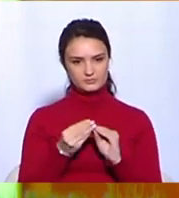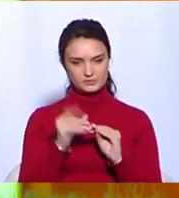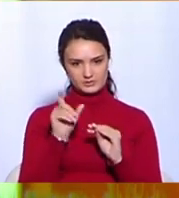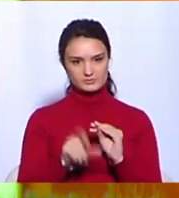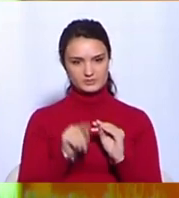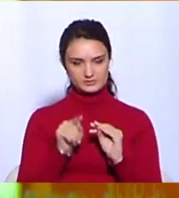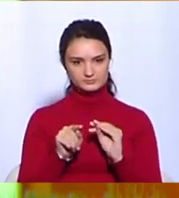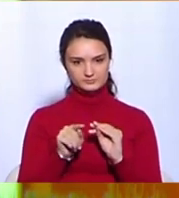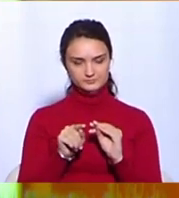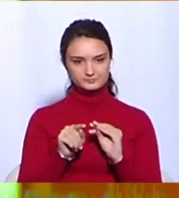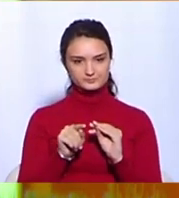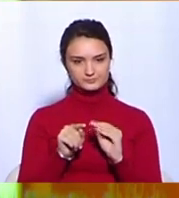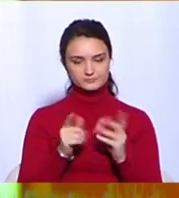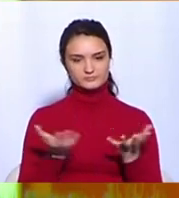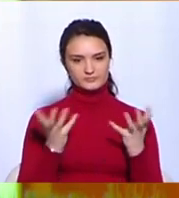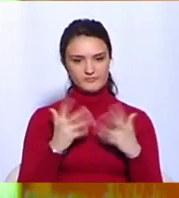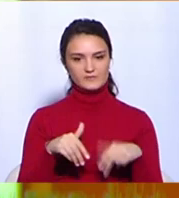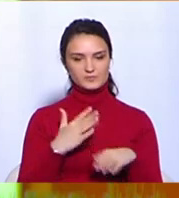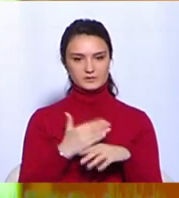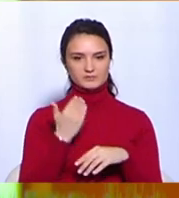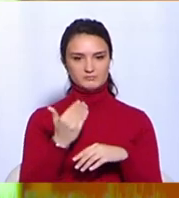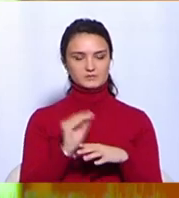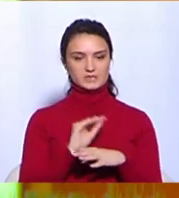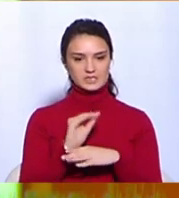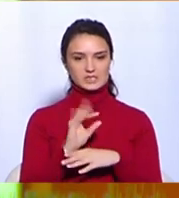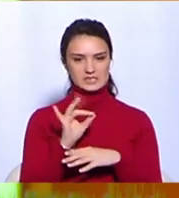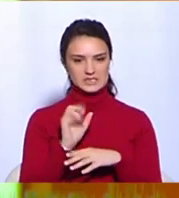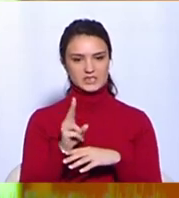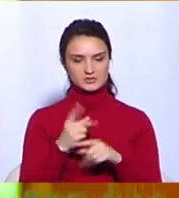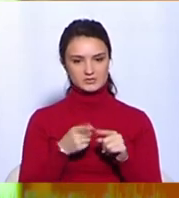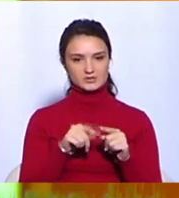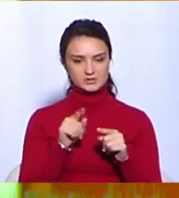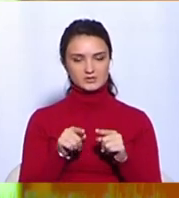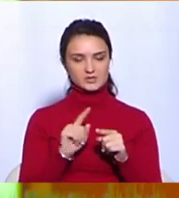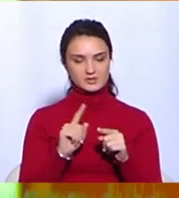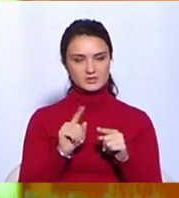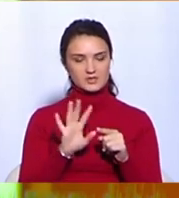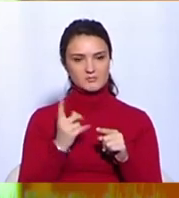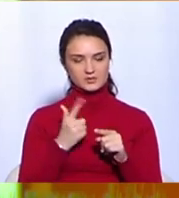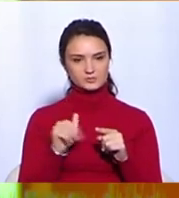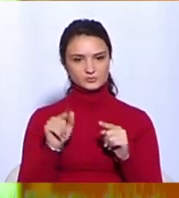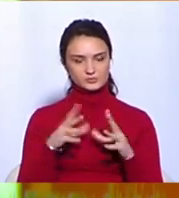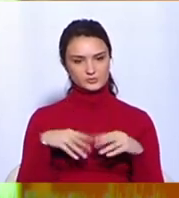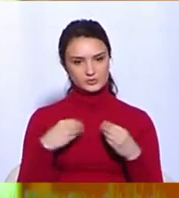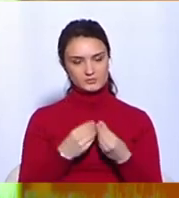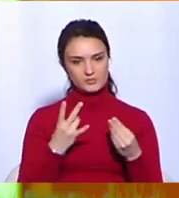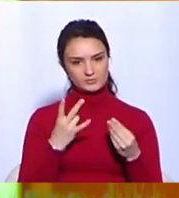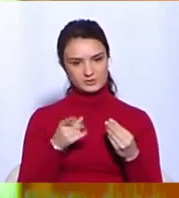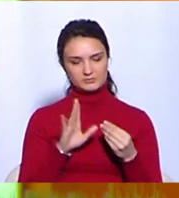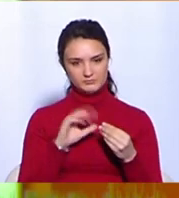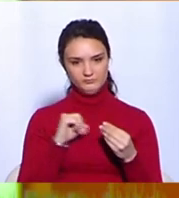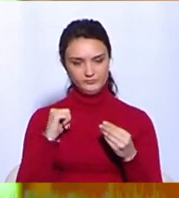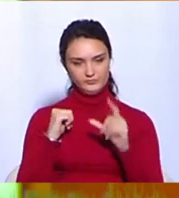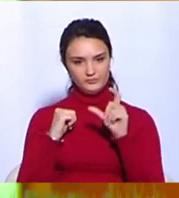ადამიანის არსებობა, ავტომატურად არის მისთვის გაზრდილი რისკი და ის ტვირთი, რომელიც არა მარტო ოჯახმა უნდა ატაროს,